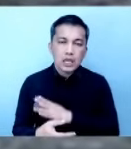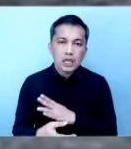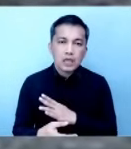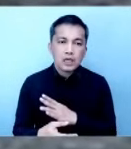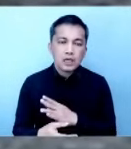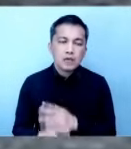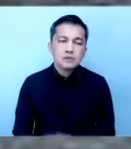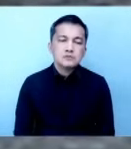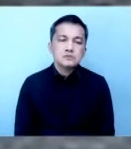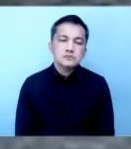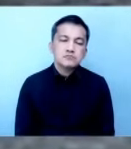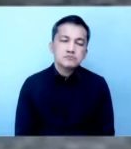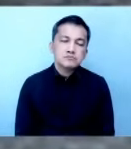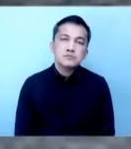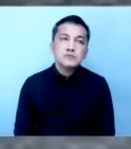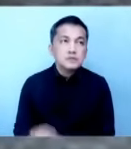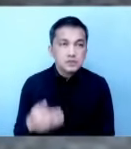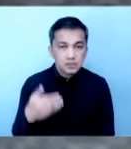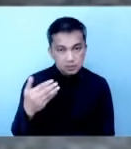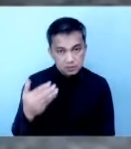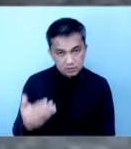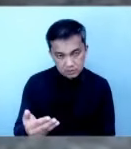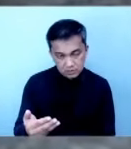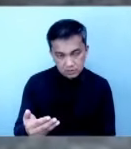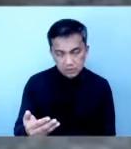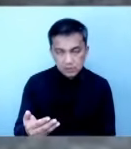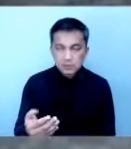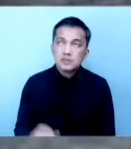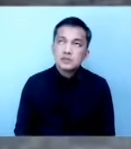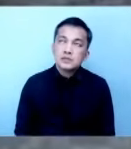vessel, and while trying to